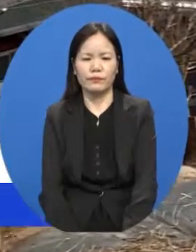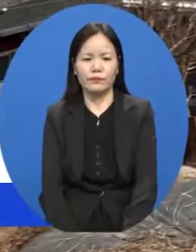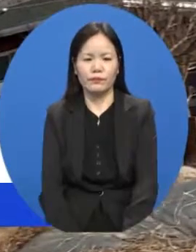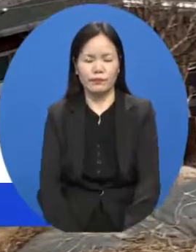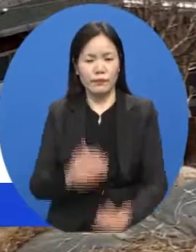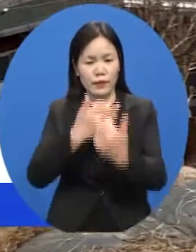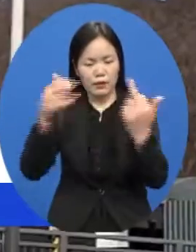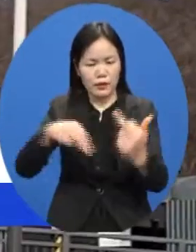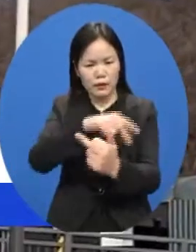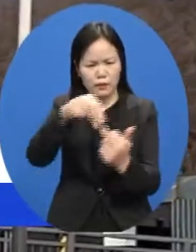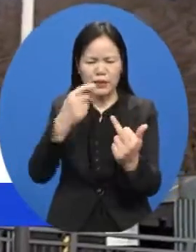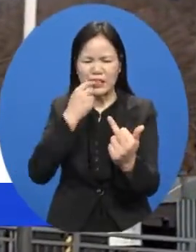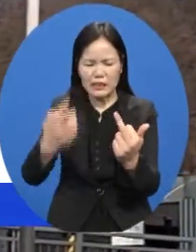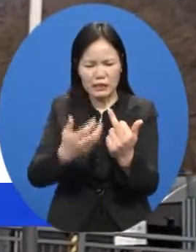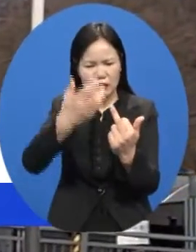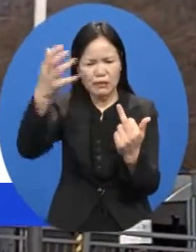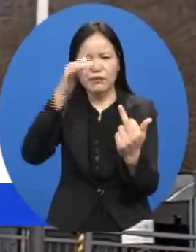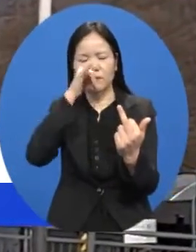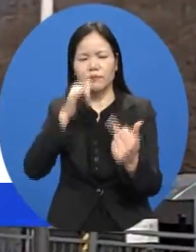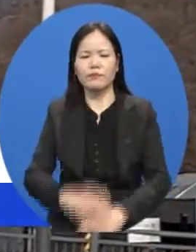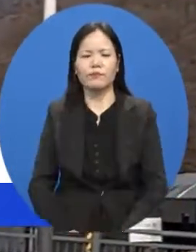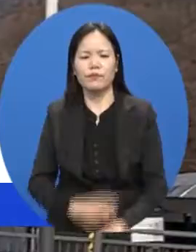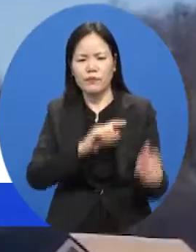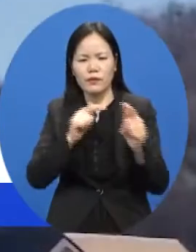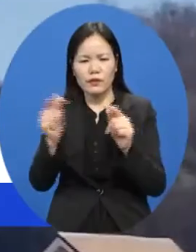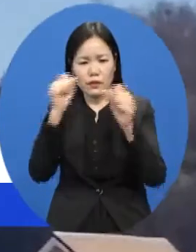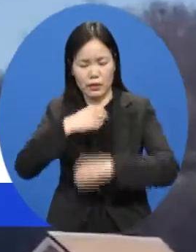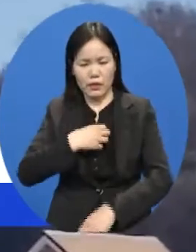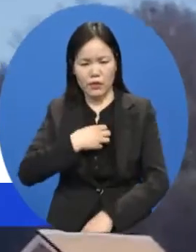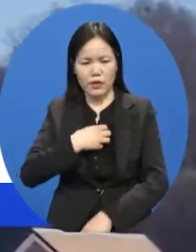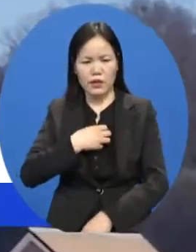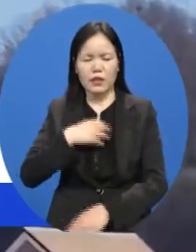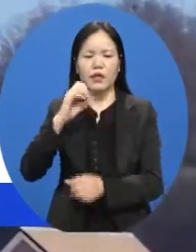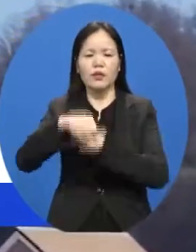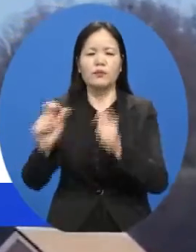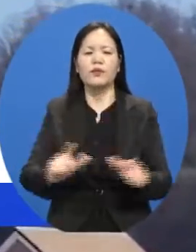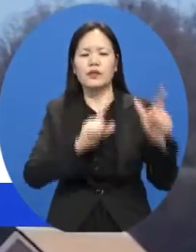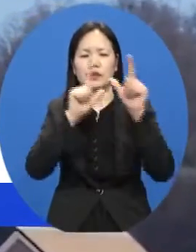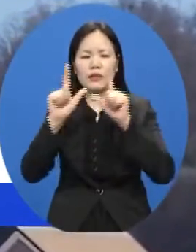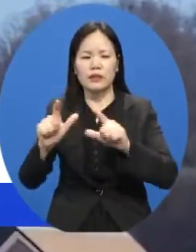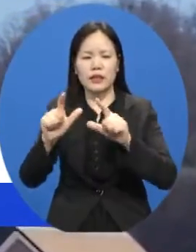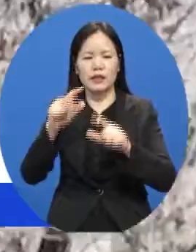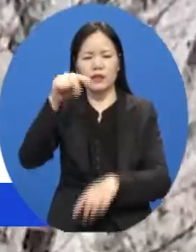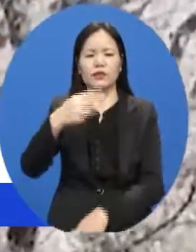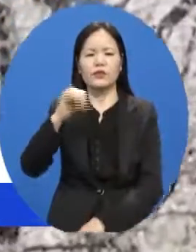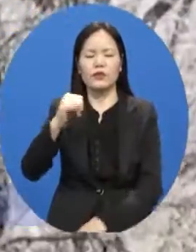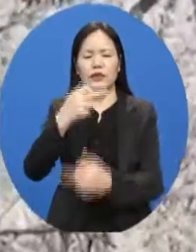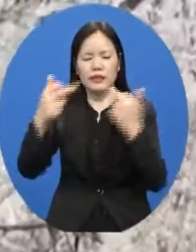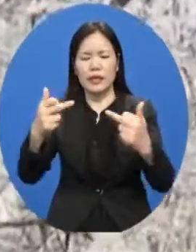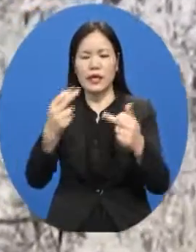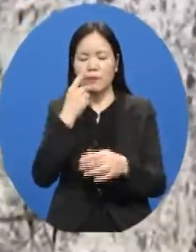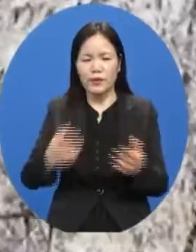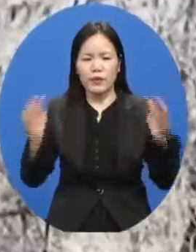산 능선에서 흰 연기가 뿜어져 나옵니다. 각종 멸종위기 동물의 서식지 수리산입니다. 비닐하우스 형